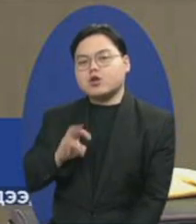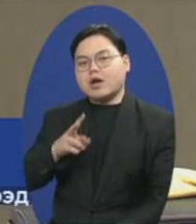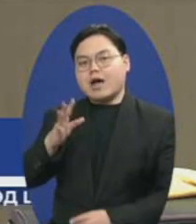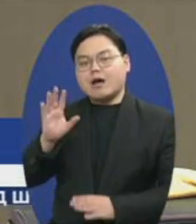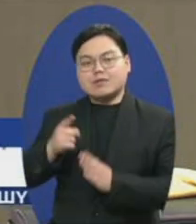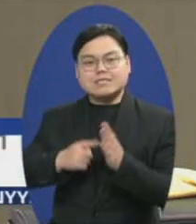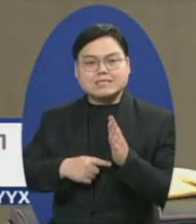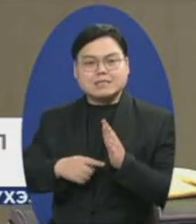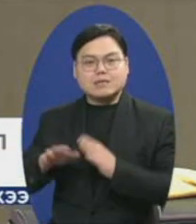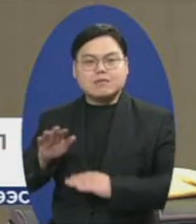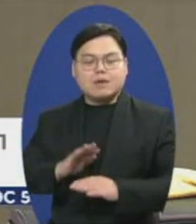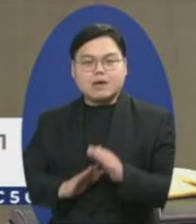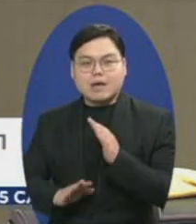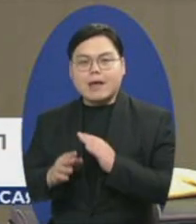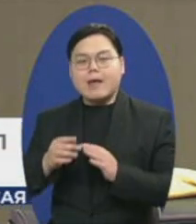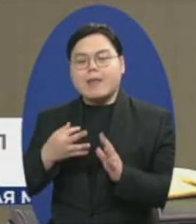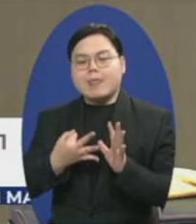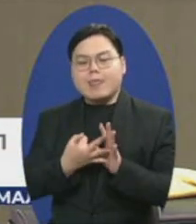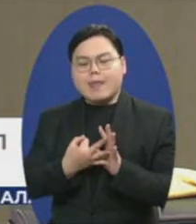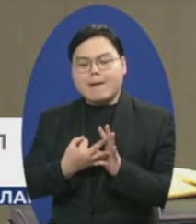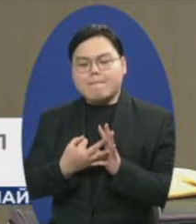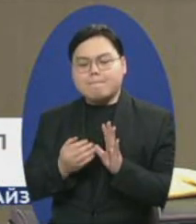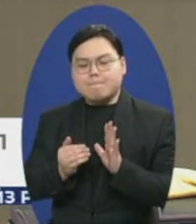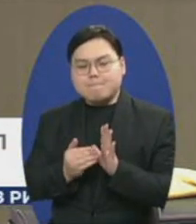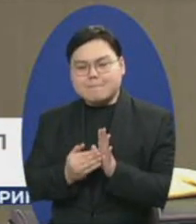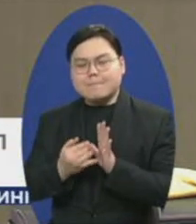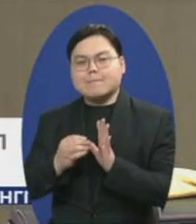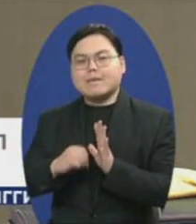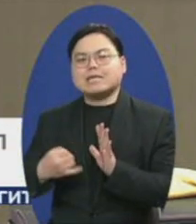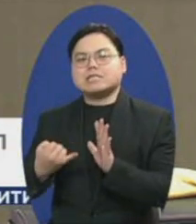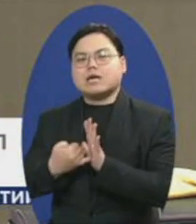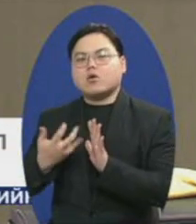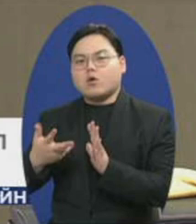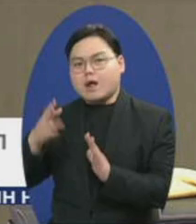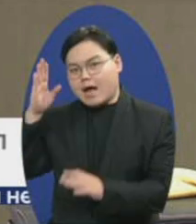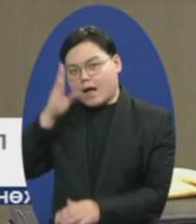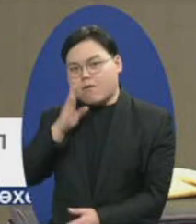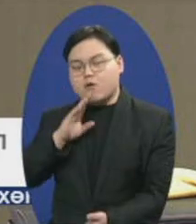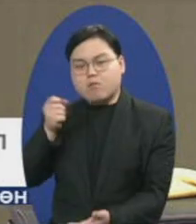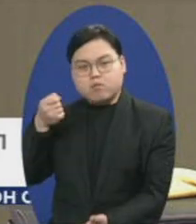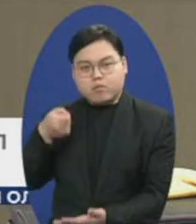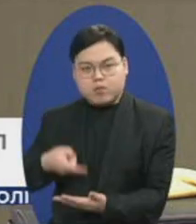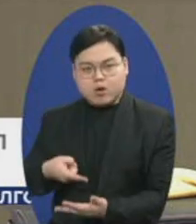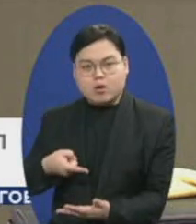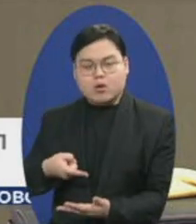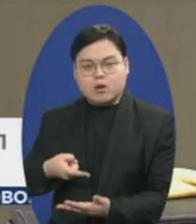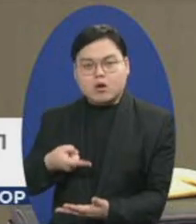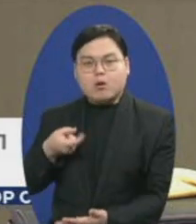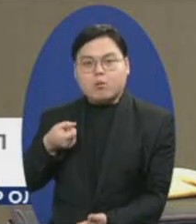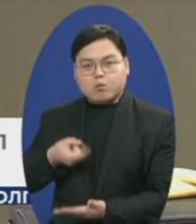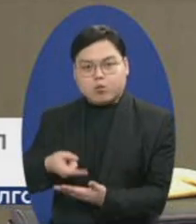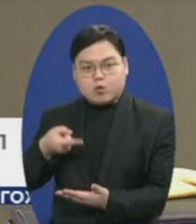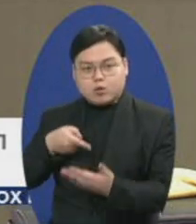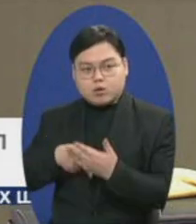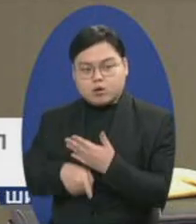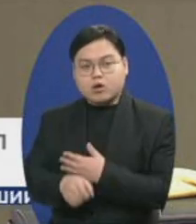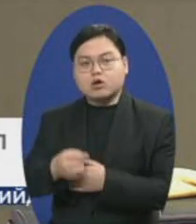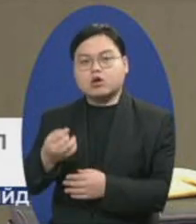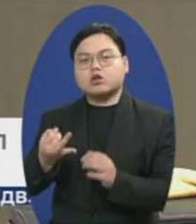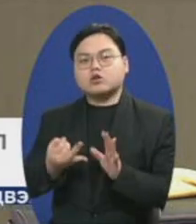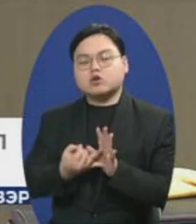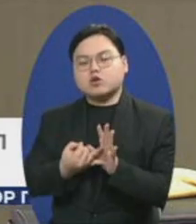байдлаар 8063 эцэг эхүүд хамрагдсан байна. За энэ үүний бол одоо 7400